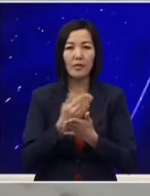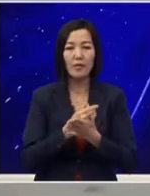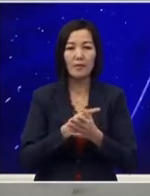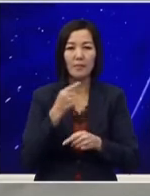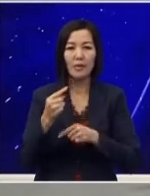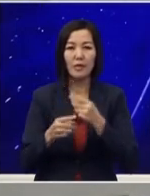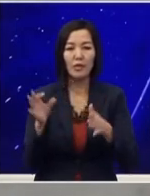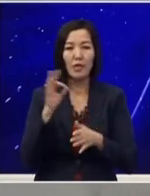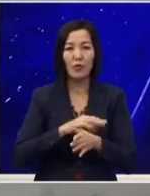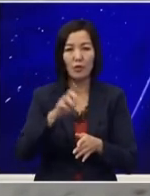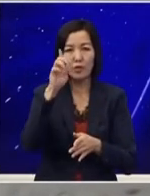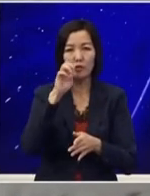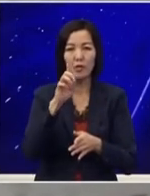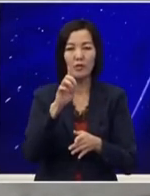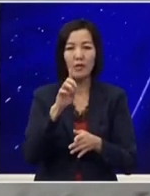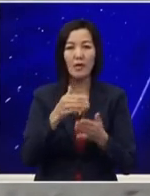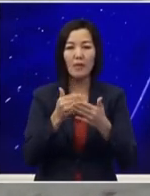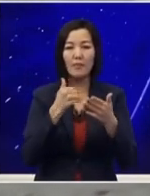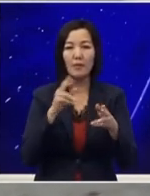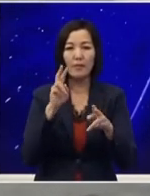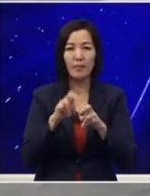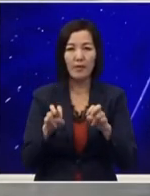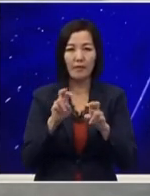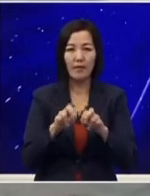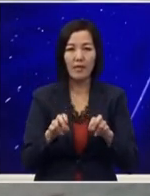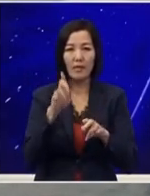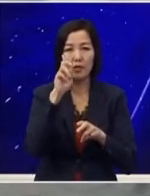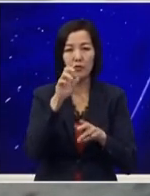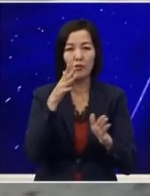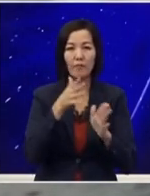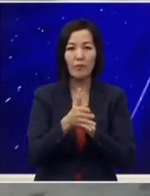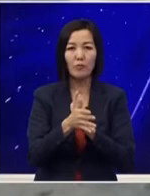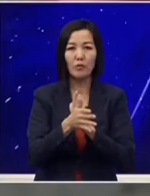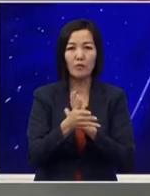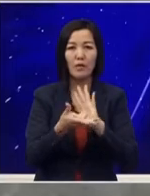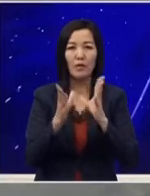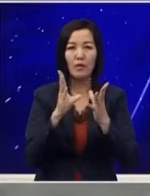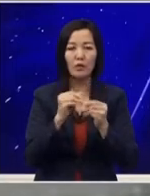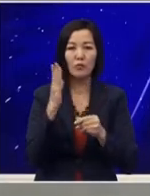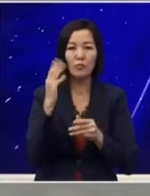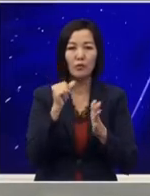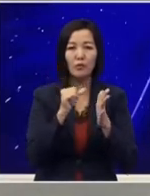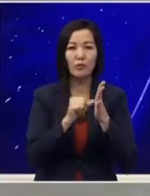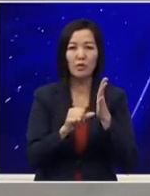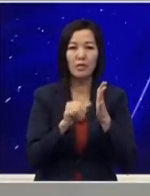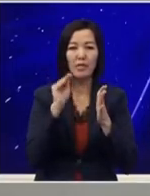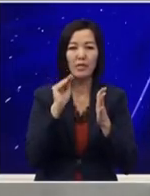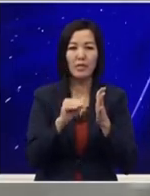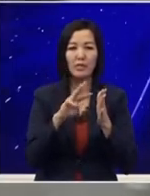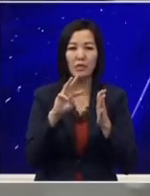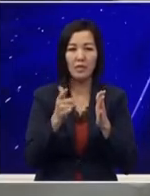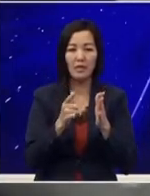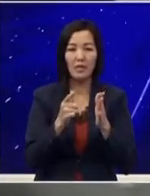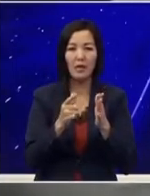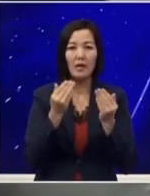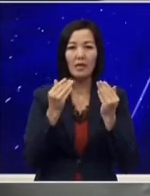в доход государства. В ходе предварительной проверки государству причинен материальный ущерб на сумму около